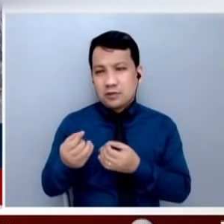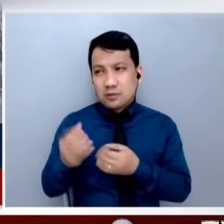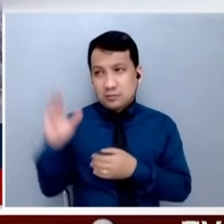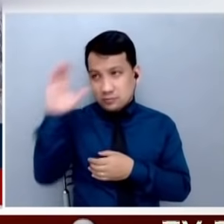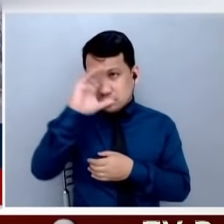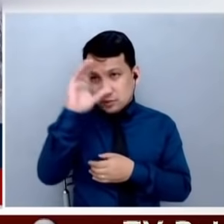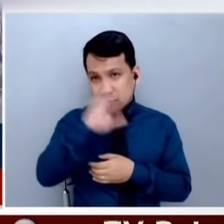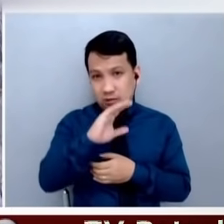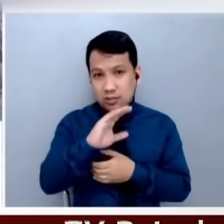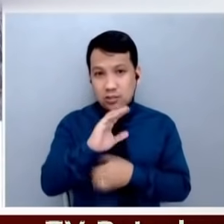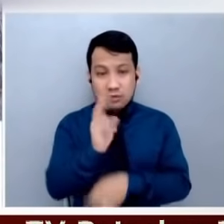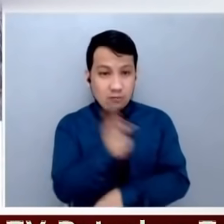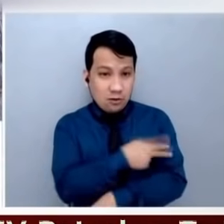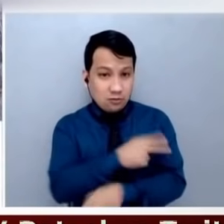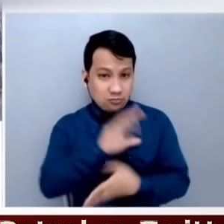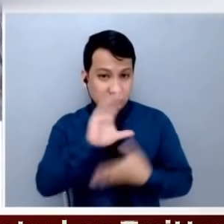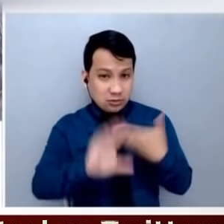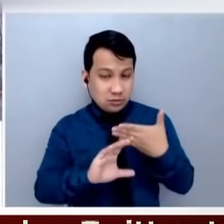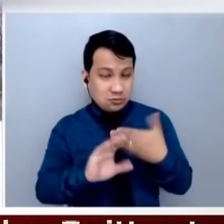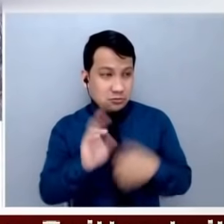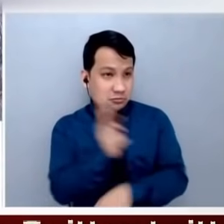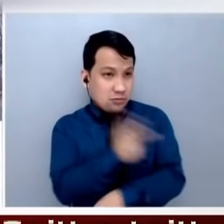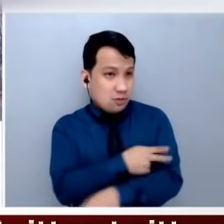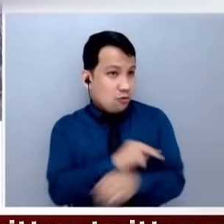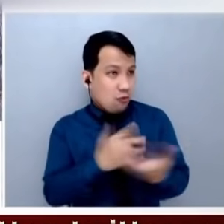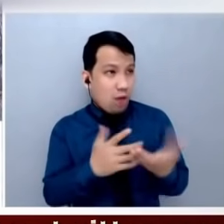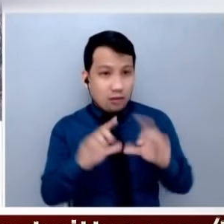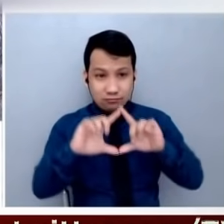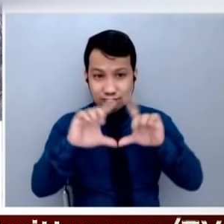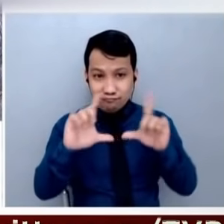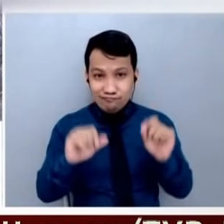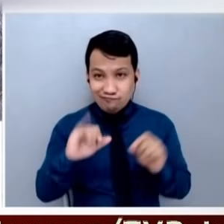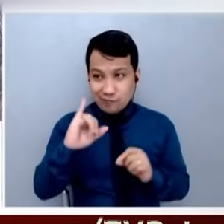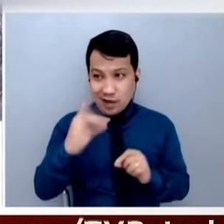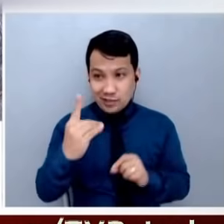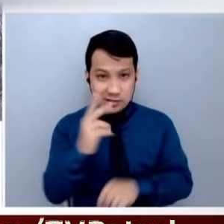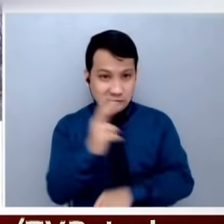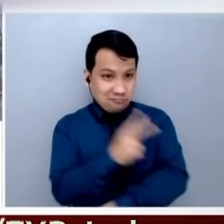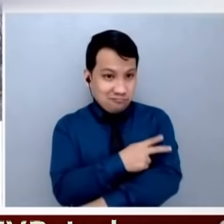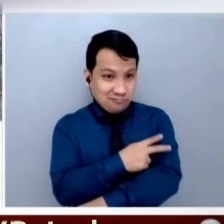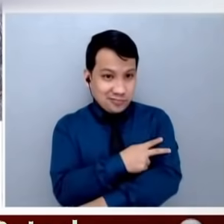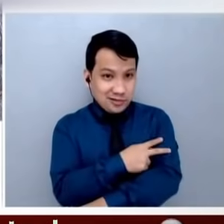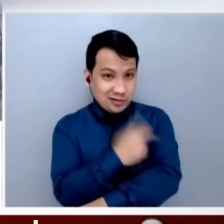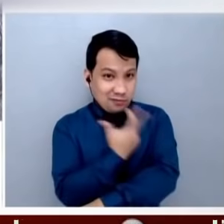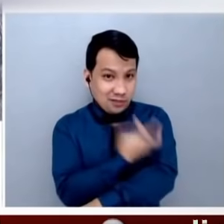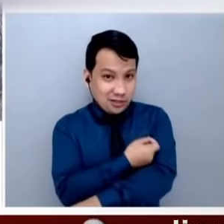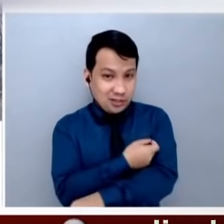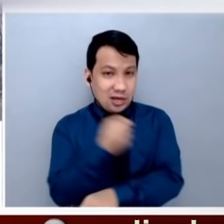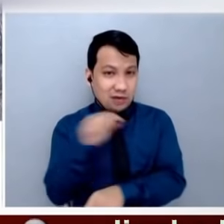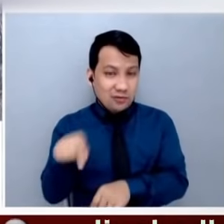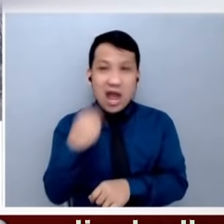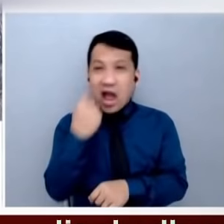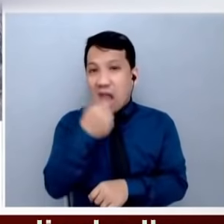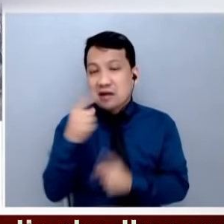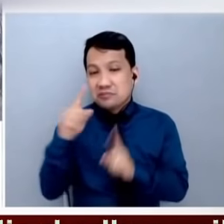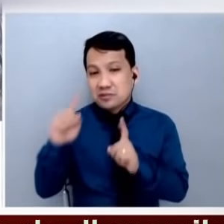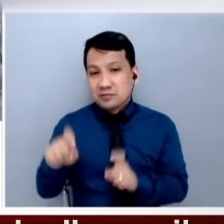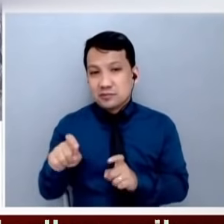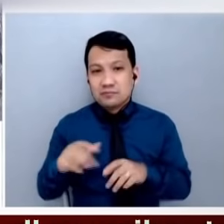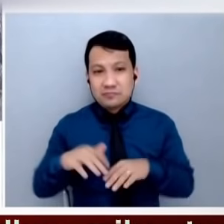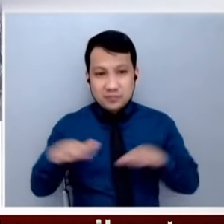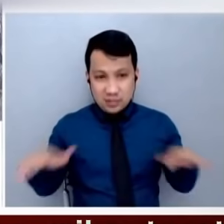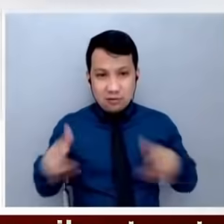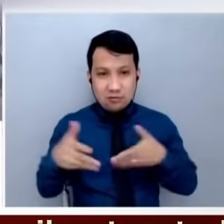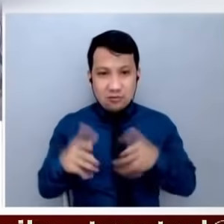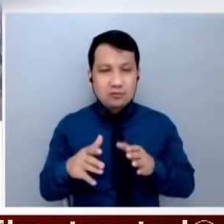fully vaccinated. Mm-hmm. Tsaka kung wala kang vaccine, hindi ka vaccinated, kailangan mo ng antigen. Mm-hmm. Sa mga bata naman, kailangan